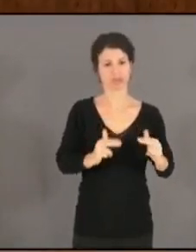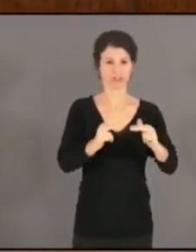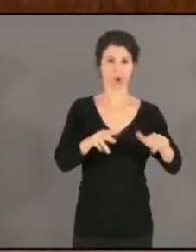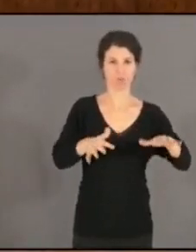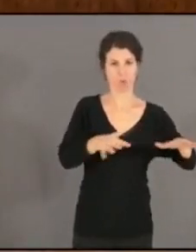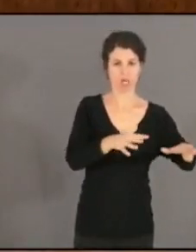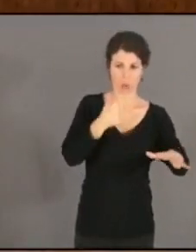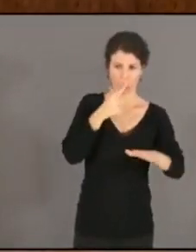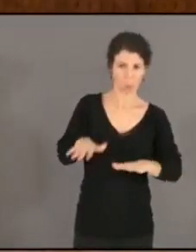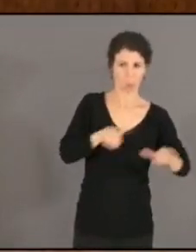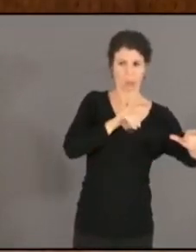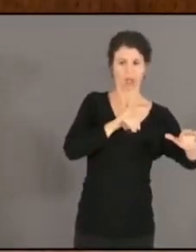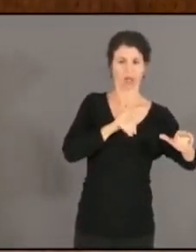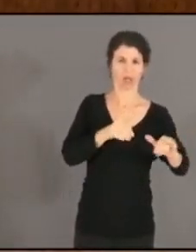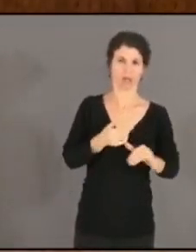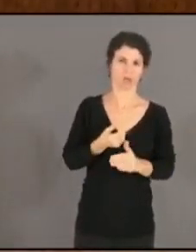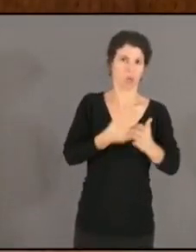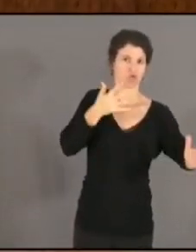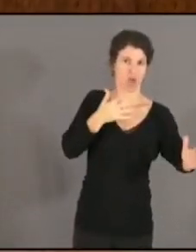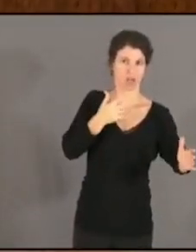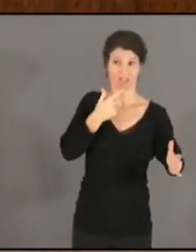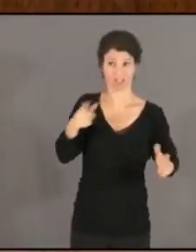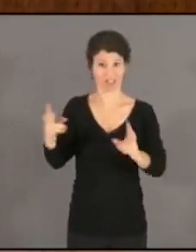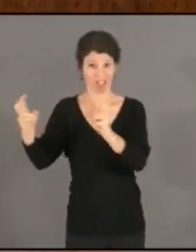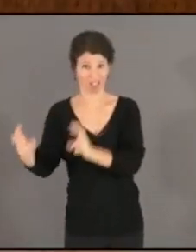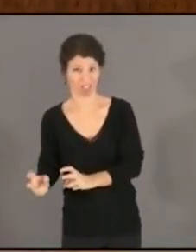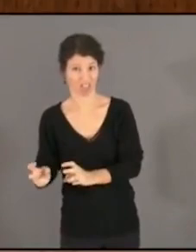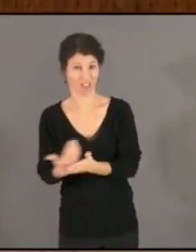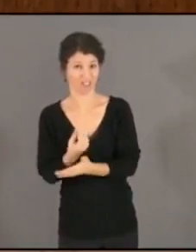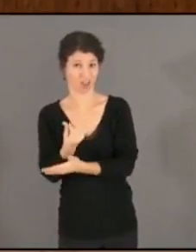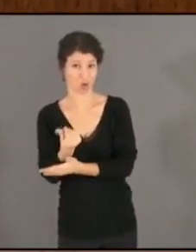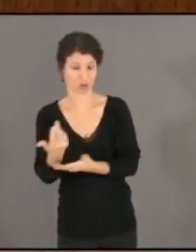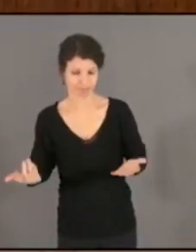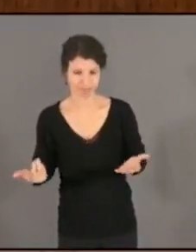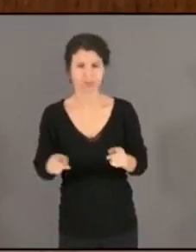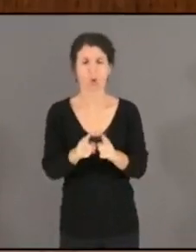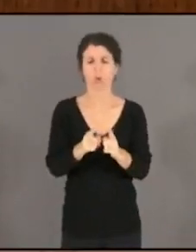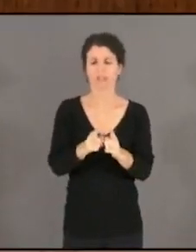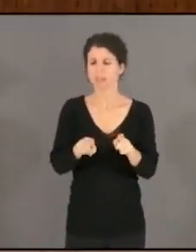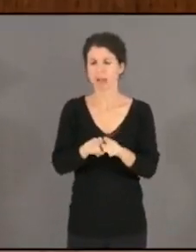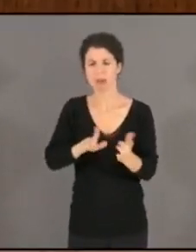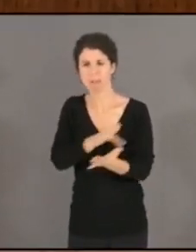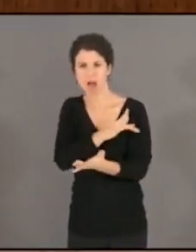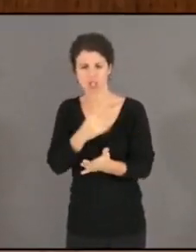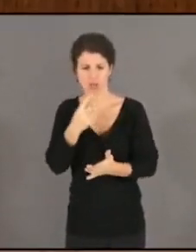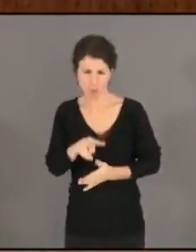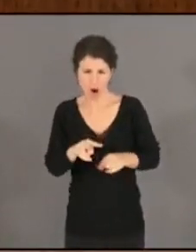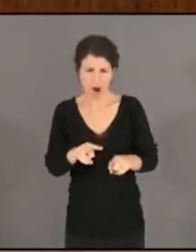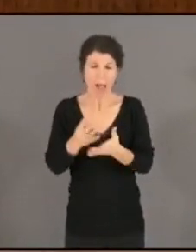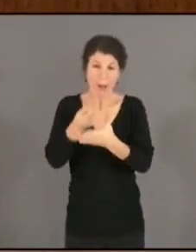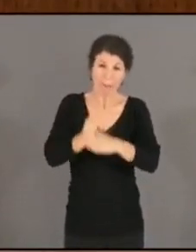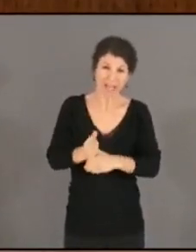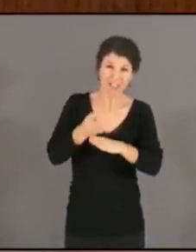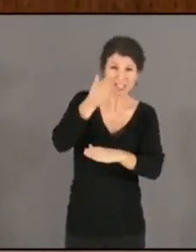de la ville. En page 13, on peut lire aussi « Toutefois, il convient de relever le caractère aléatoire des prévisions en comparaison